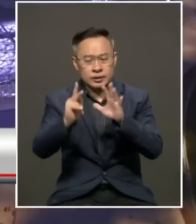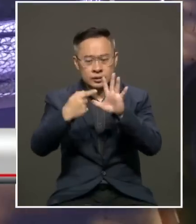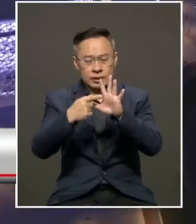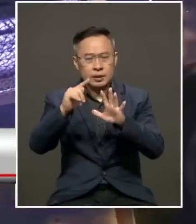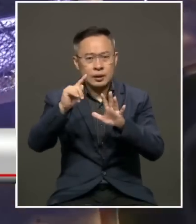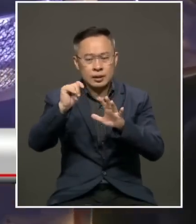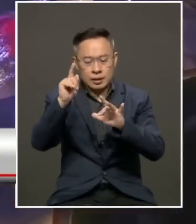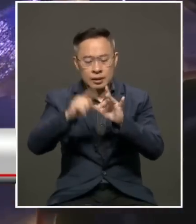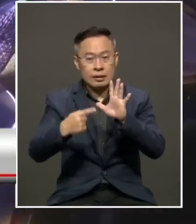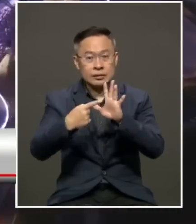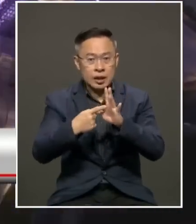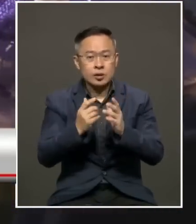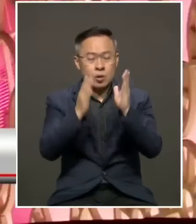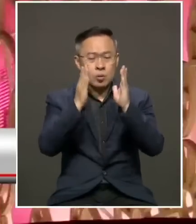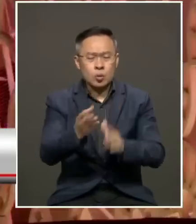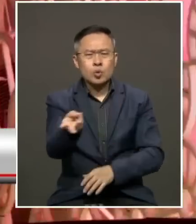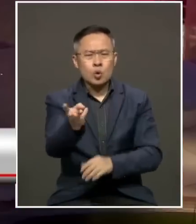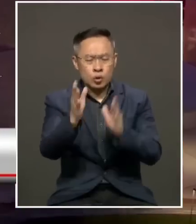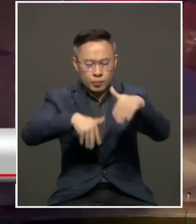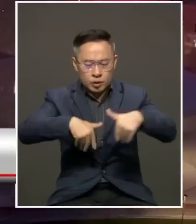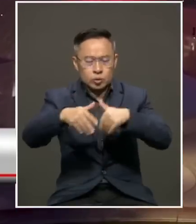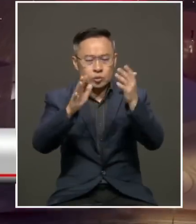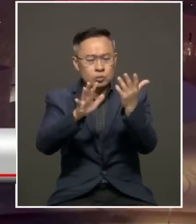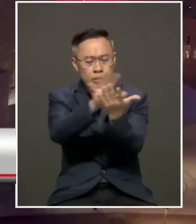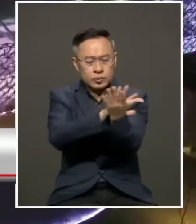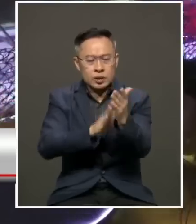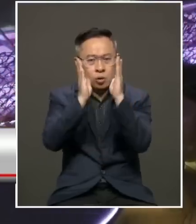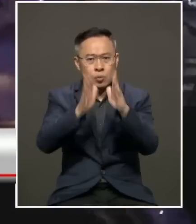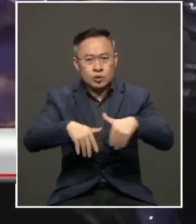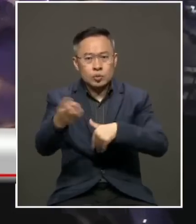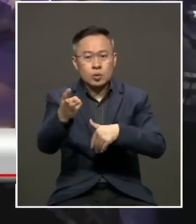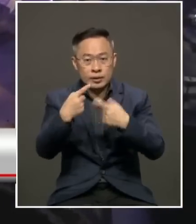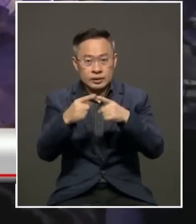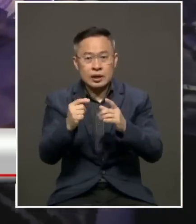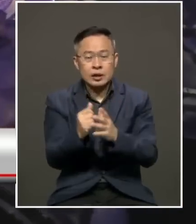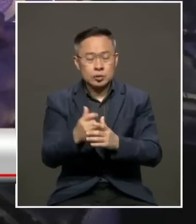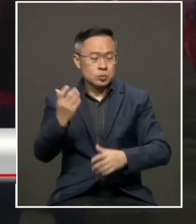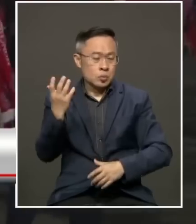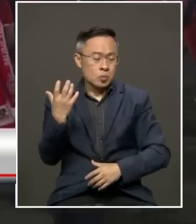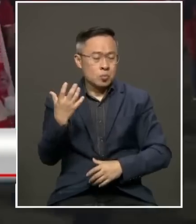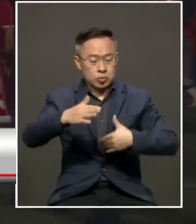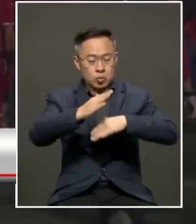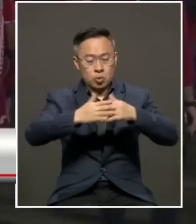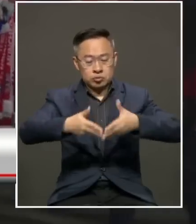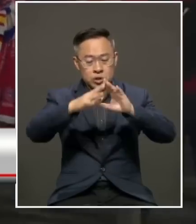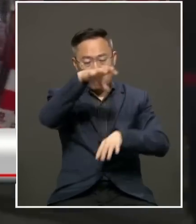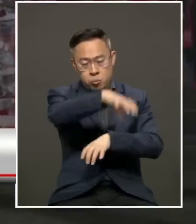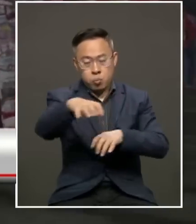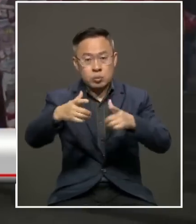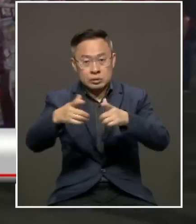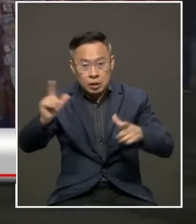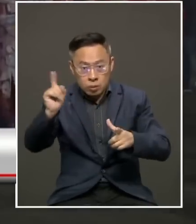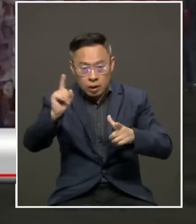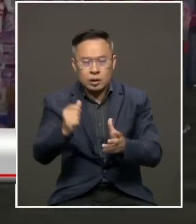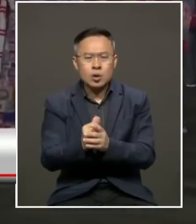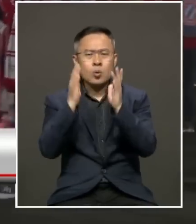ว่าเขาสร้างเอามาเยอะเนี่ยเพื่อต้อนรับแฟนบอลทั่วโลกนั่นเองถ้าปล่อยทิ้งไว้เนี่ยมันก็อาจจะเป็นในลักษณะของการที่ต้องมาระดมเงิน